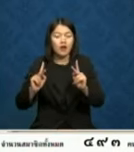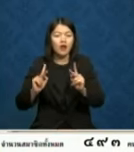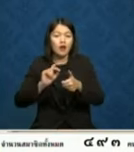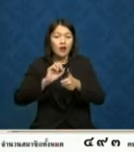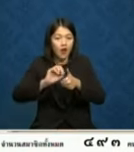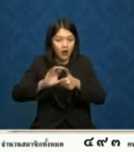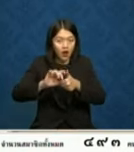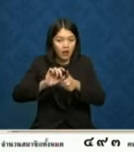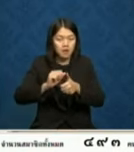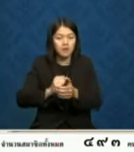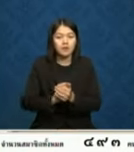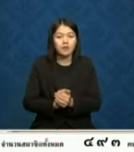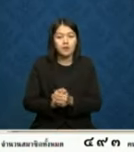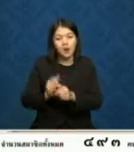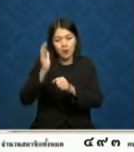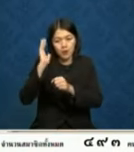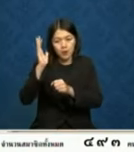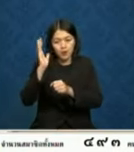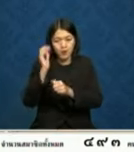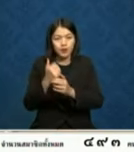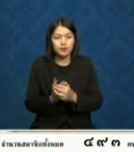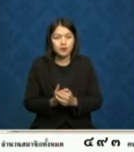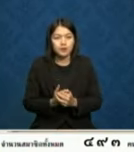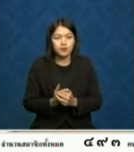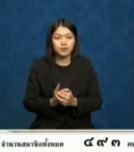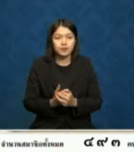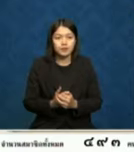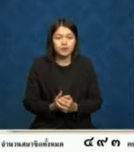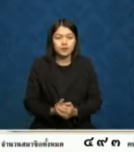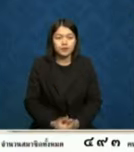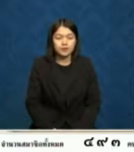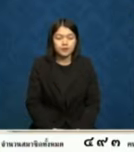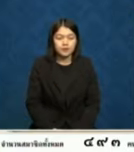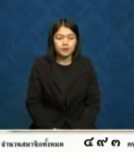เห็นมีผู้แปรยติขอสงวนคำแปร